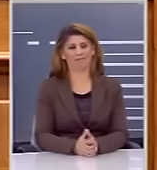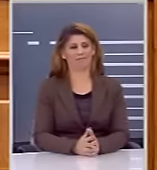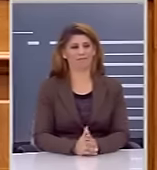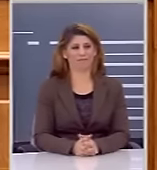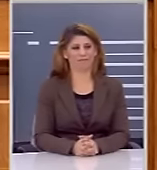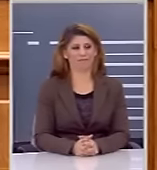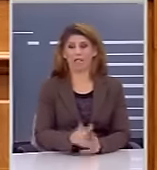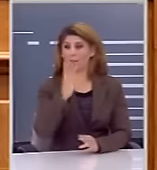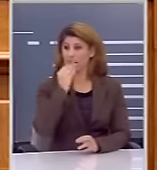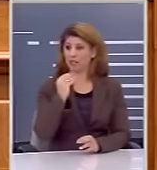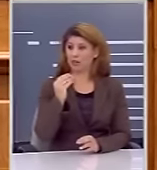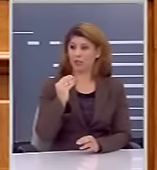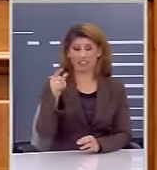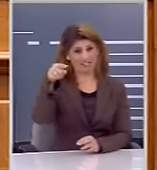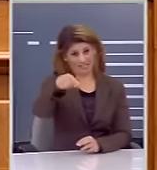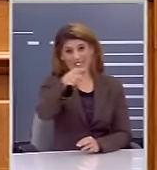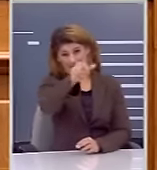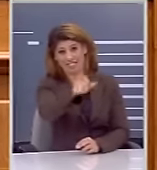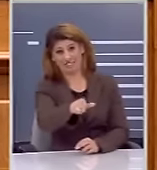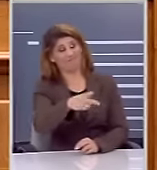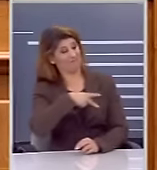Ναι, από το Πασόκ είστε εσείς. Έχετε δίκιο.